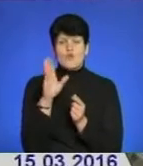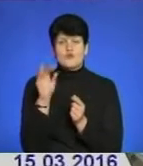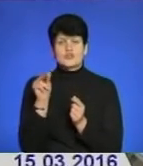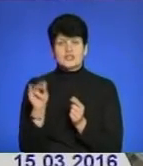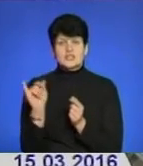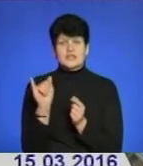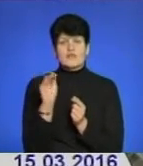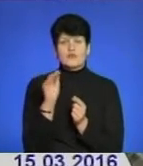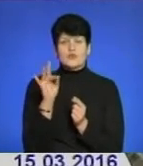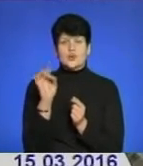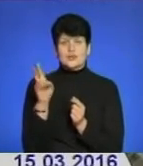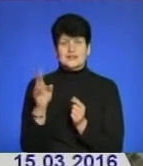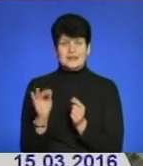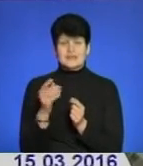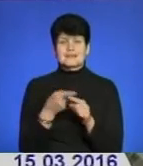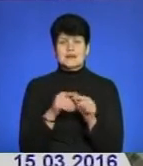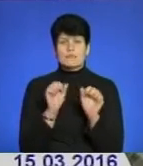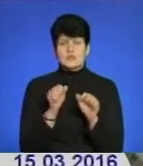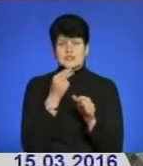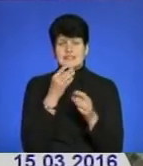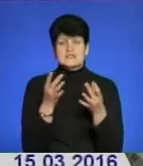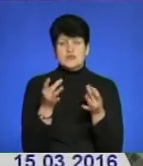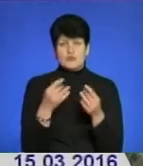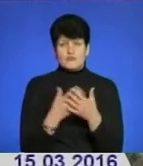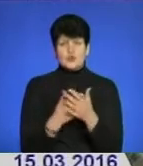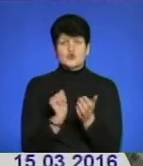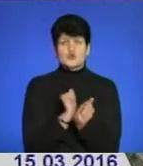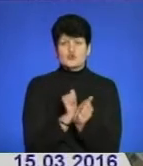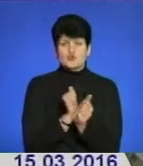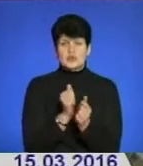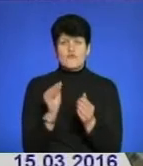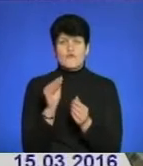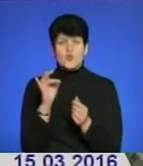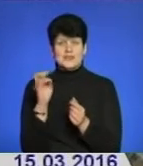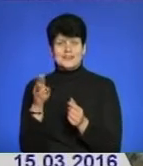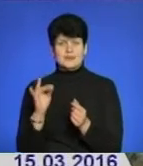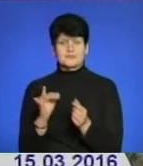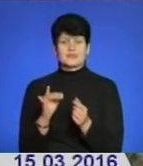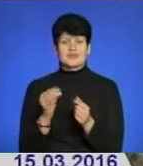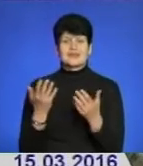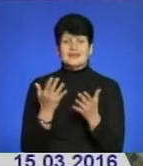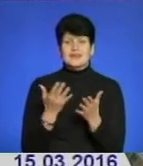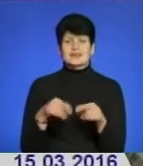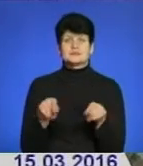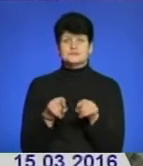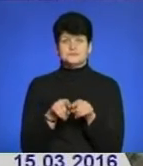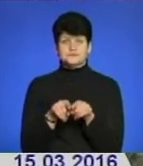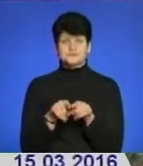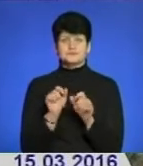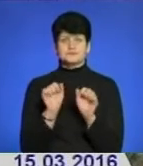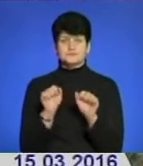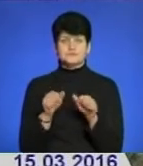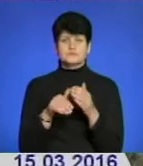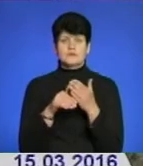бути як в сирому виді, так само це можуть бути сухофрукти, які якраз теж можуть